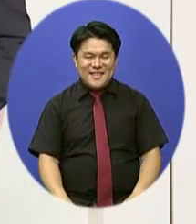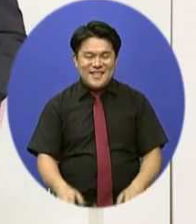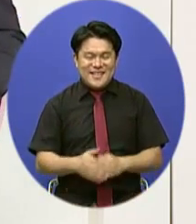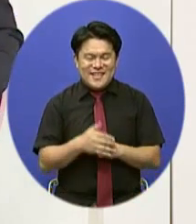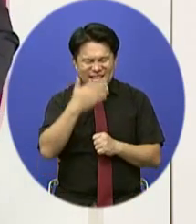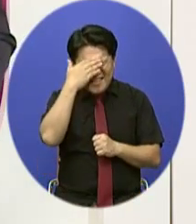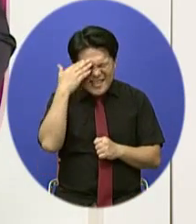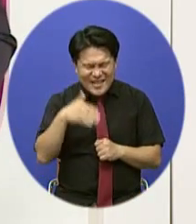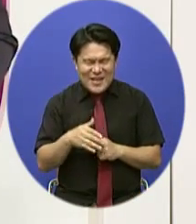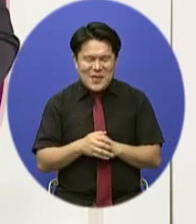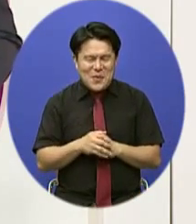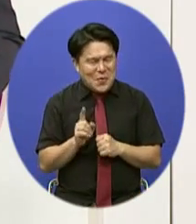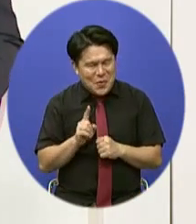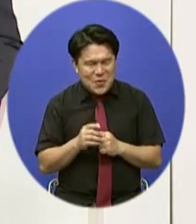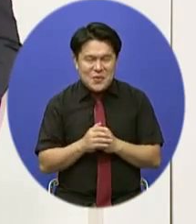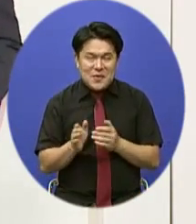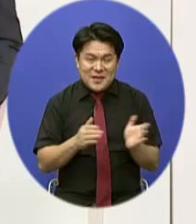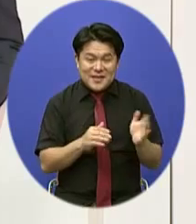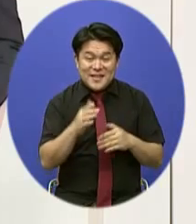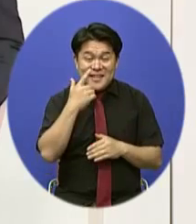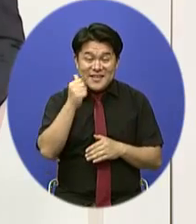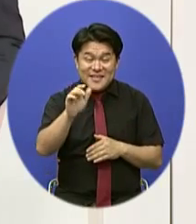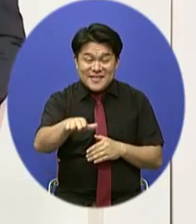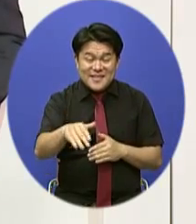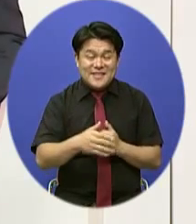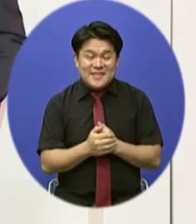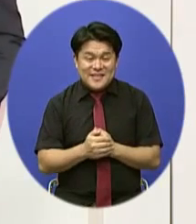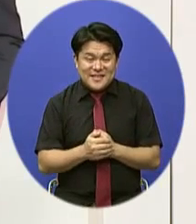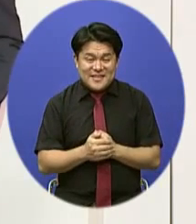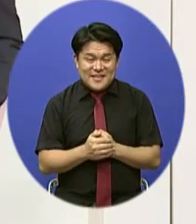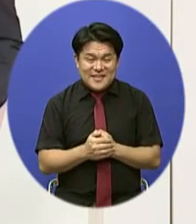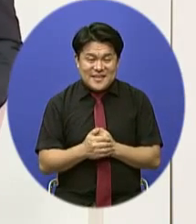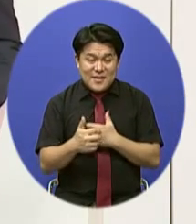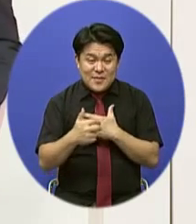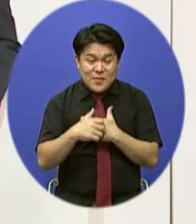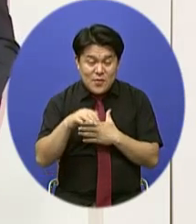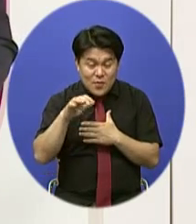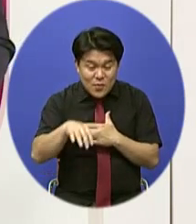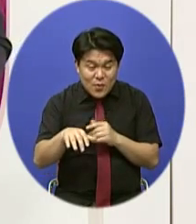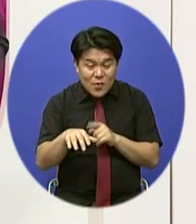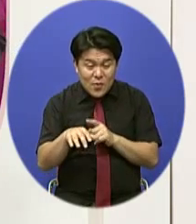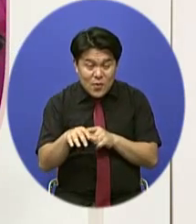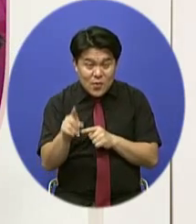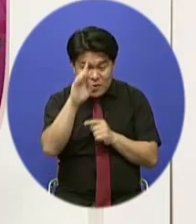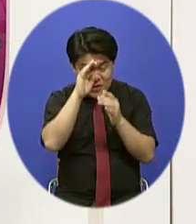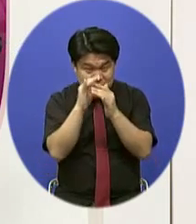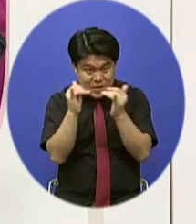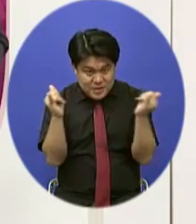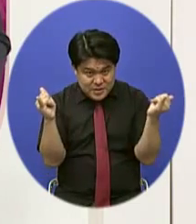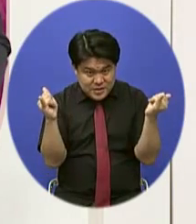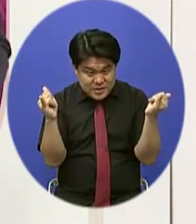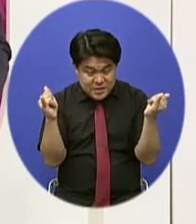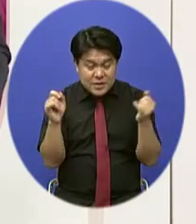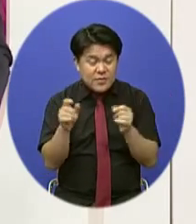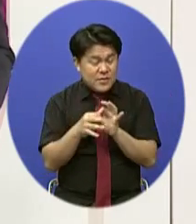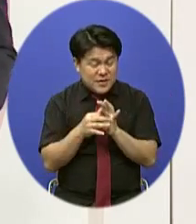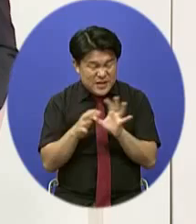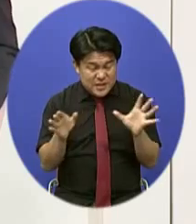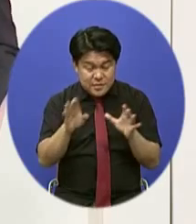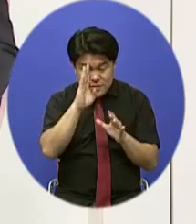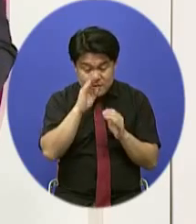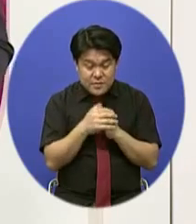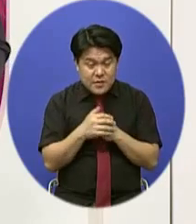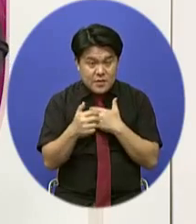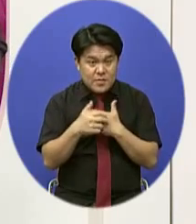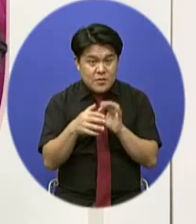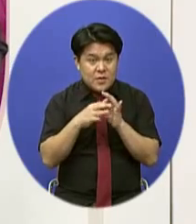고맙습니다. 예, 자 예. 아버님. 네. 예, 예. 병원 환자분들을 떠나서 우리 저 병원